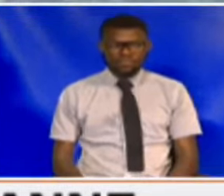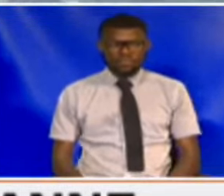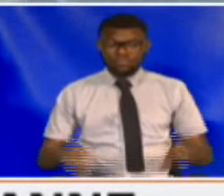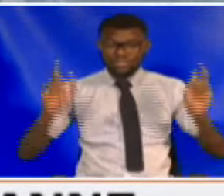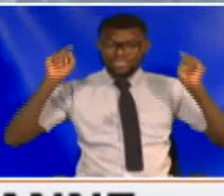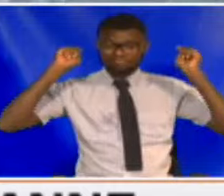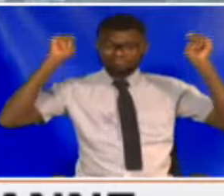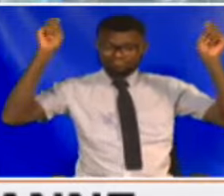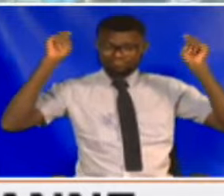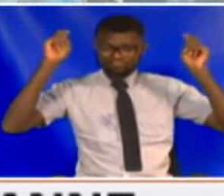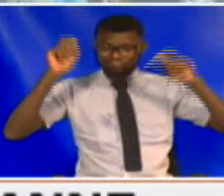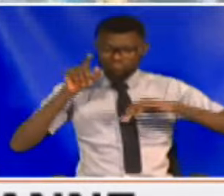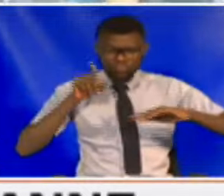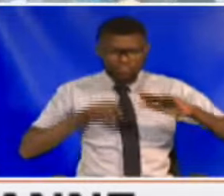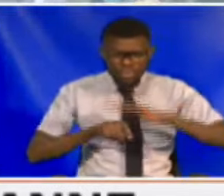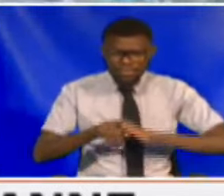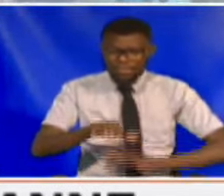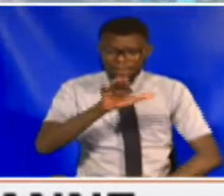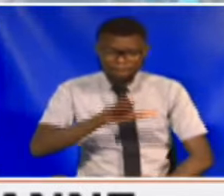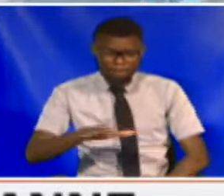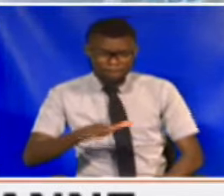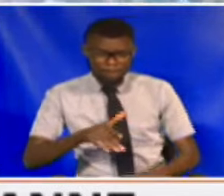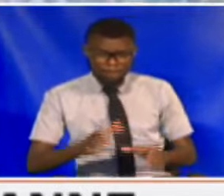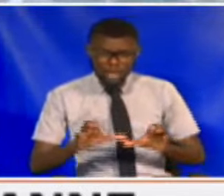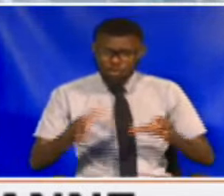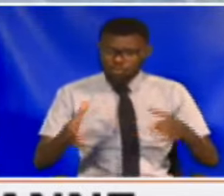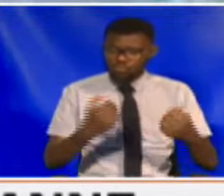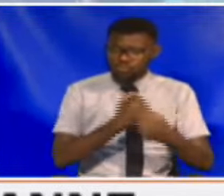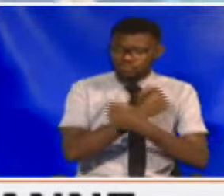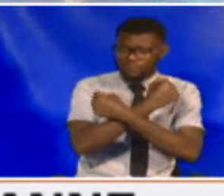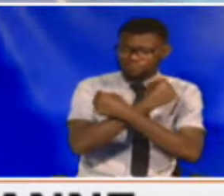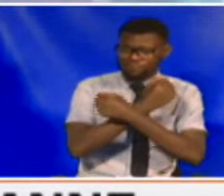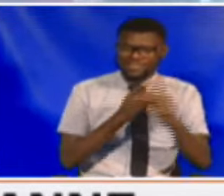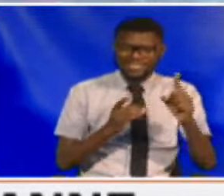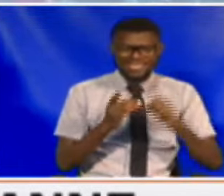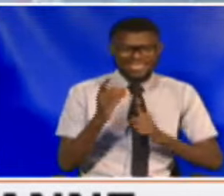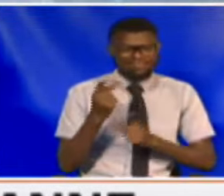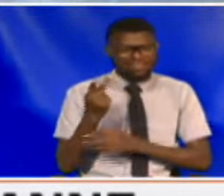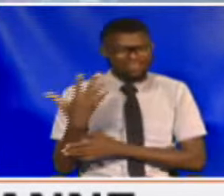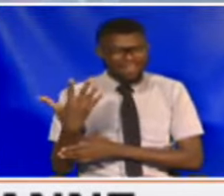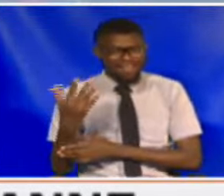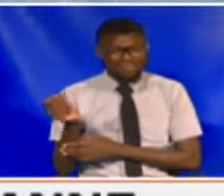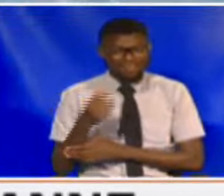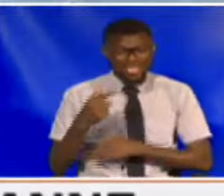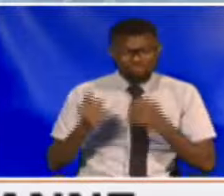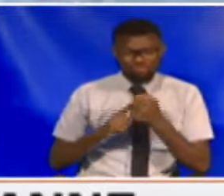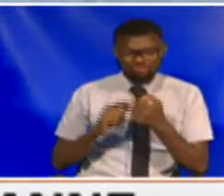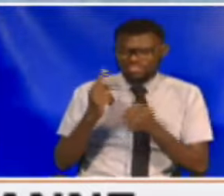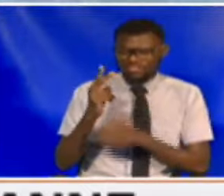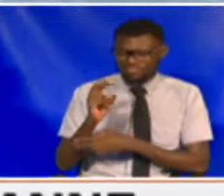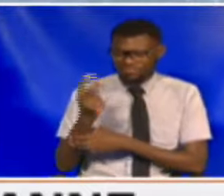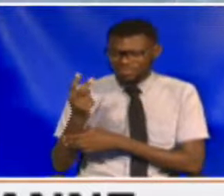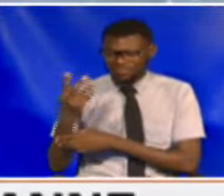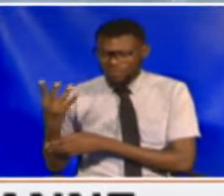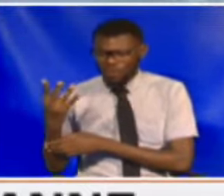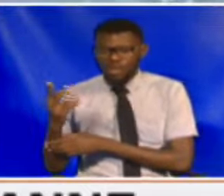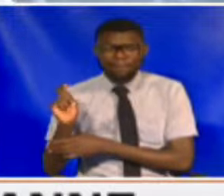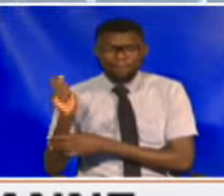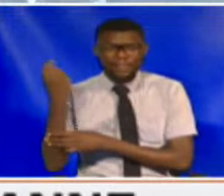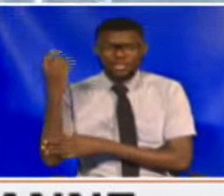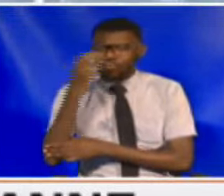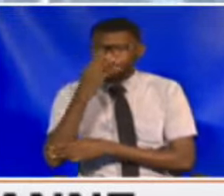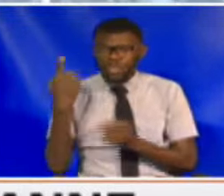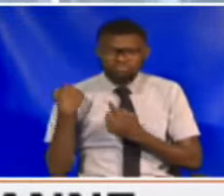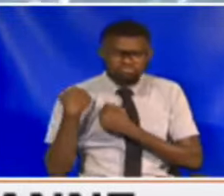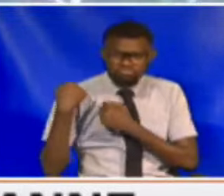Maandamano ya Occupy Parliament iliandaliwa na kizazi cha Gen Z mnamo tarehe 25 mwezi Juni mwaka 2024, Rais William